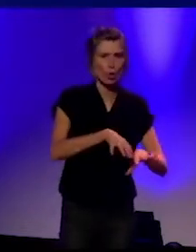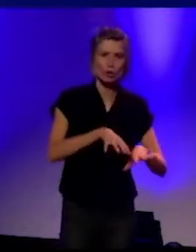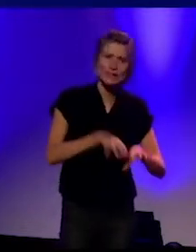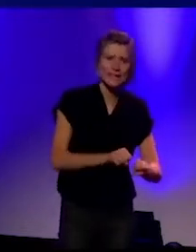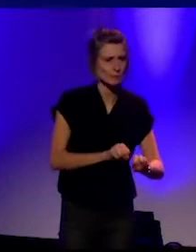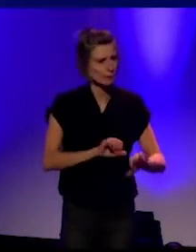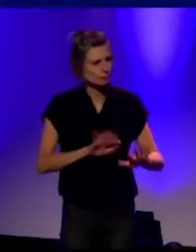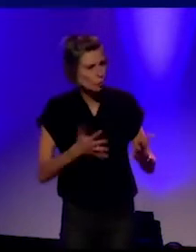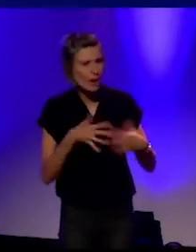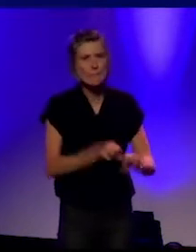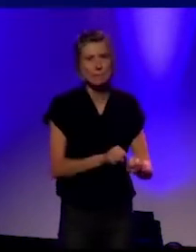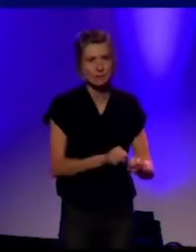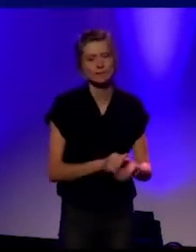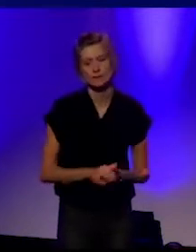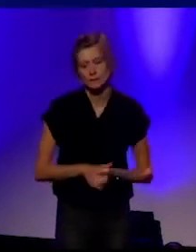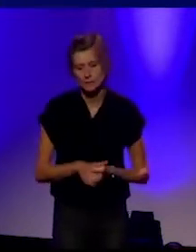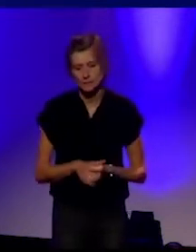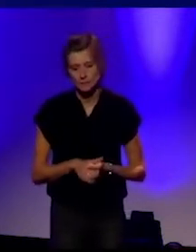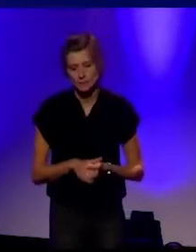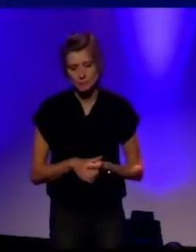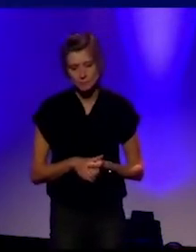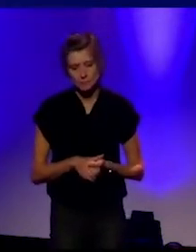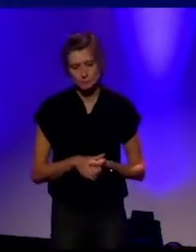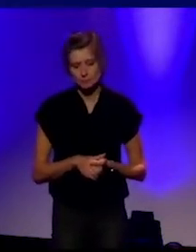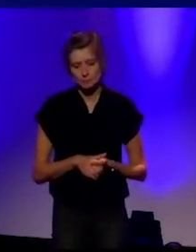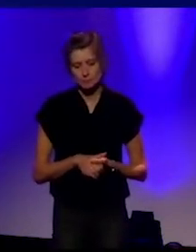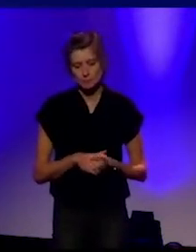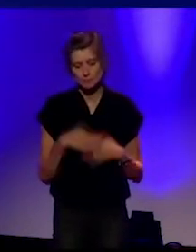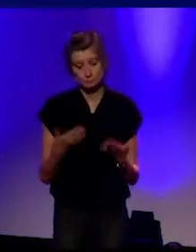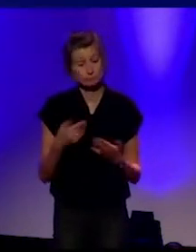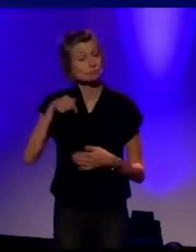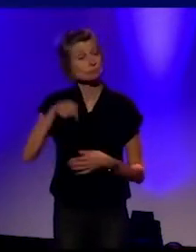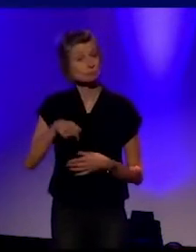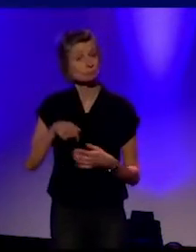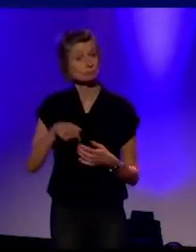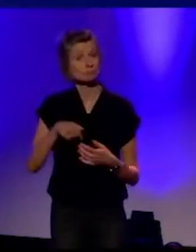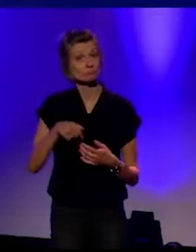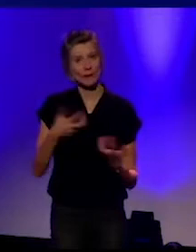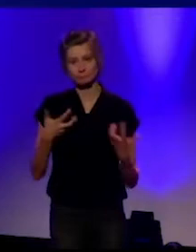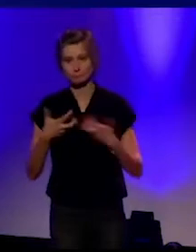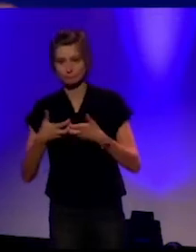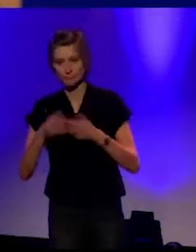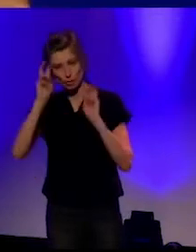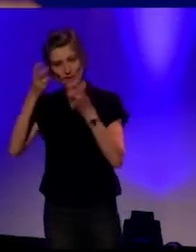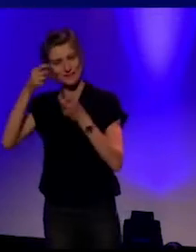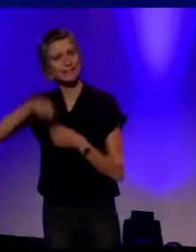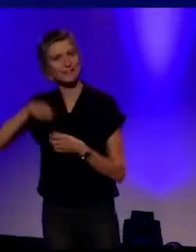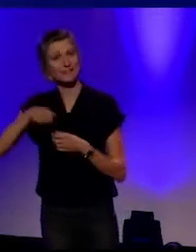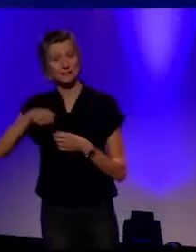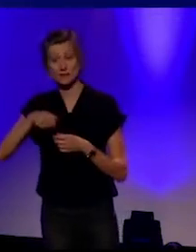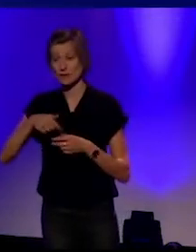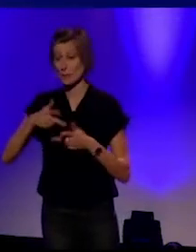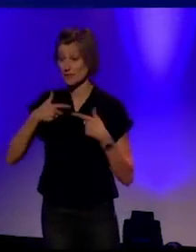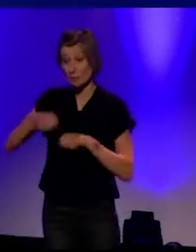samen. En zou het nu niet net mooi bij deze universiteit passen dat we doorheen maatschappelijk engagement